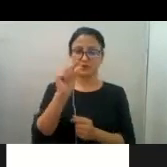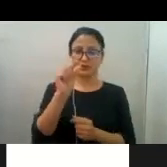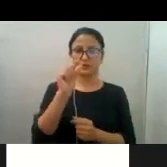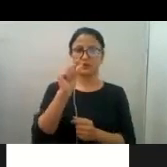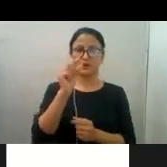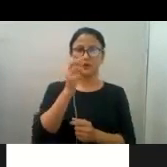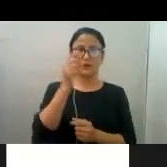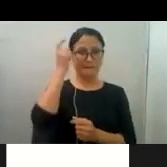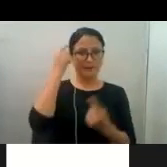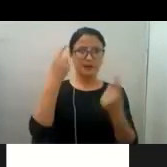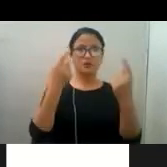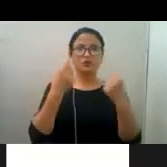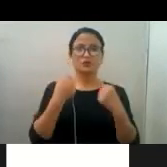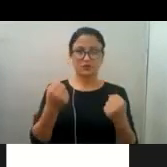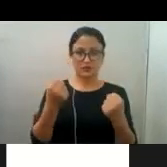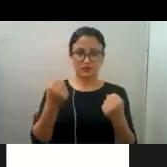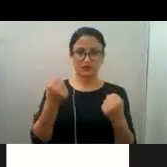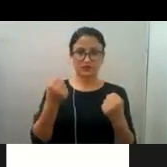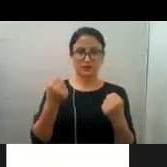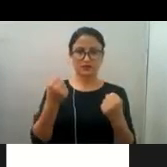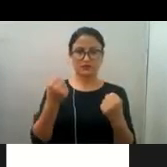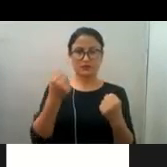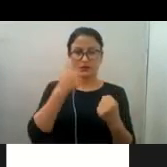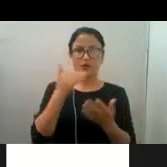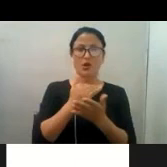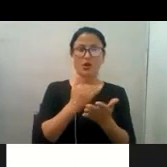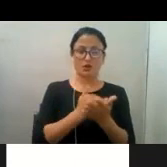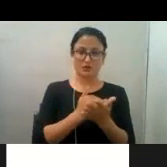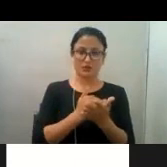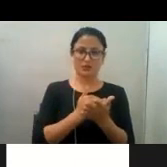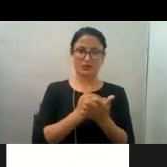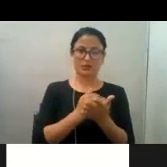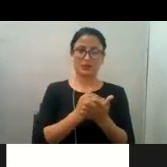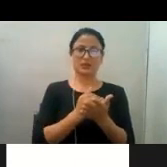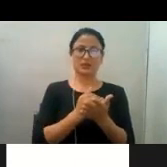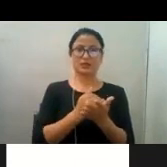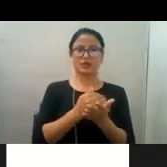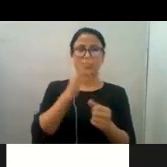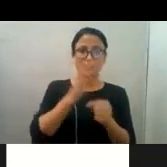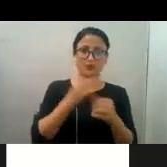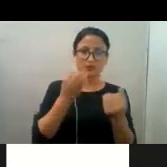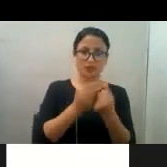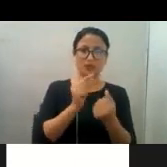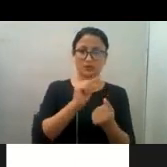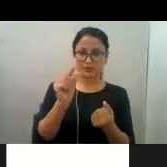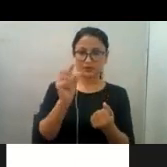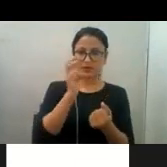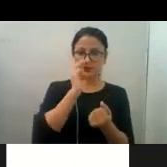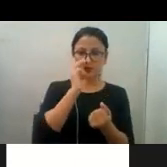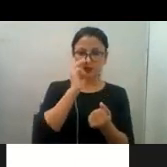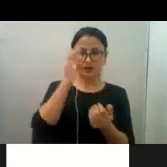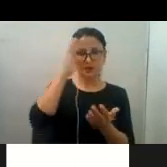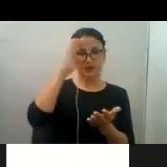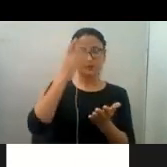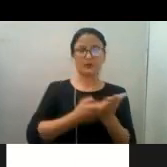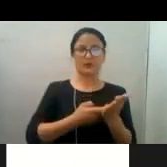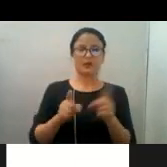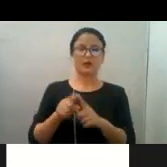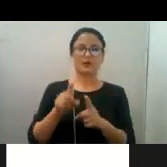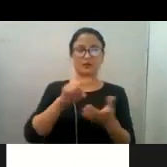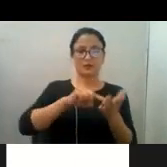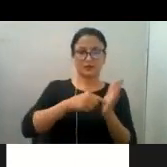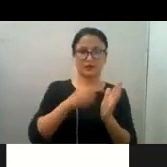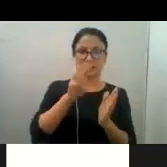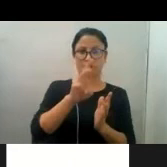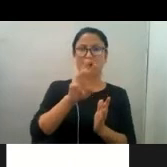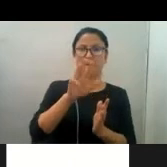एउटा मानसिक स्वास्थ्यलाई नै अब कसरी त्यसलाई सम्बोधन गर्ने भन्ने सन्दर्भमा अब संविधानले पनि धारा 35 हेऱ्यो